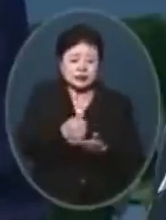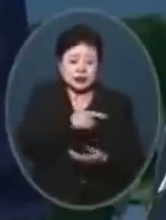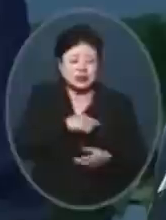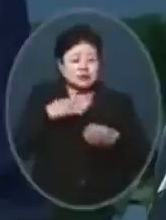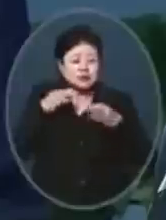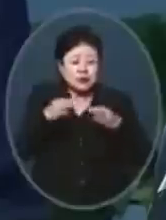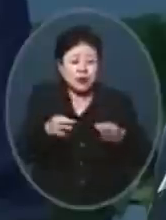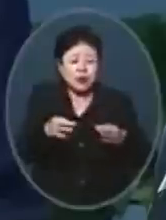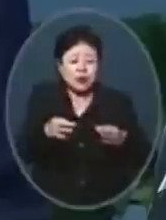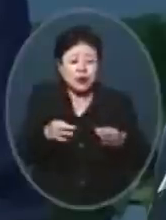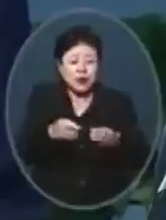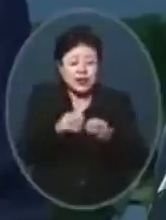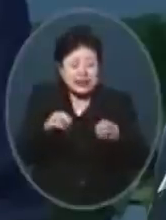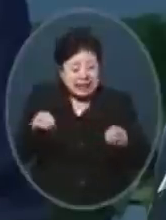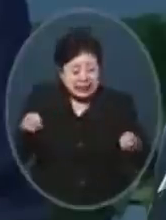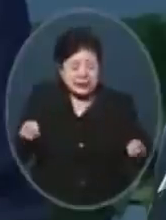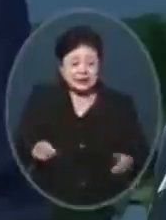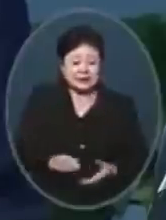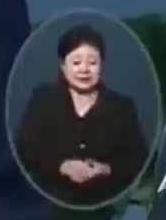부르고 이 땅에서